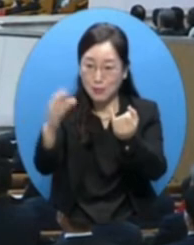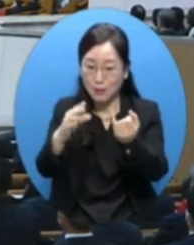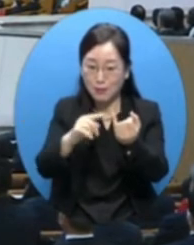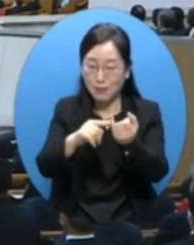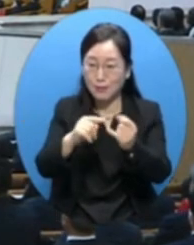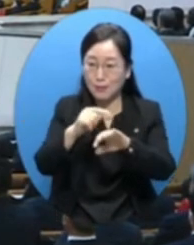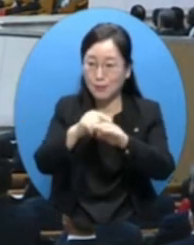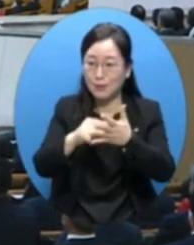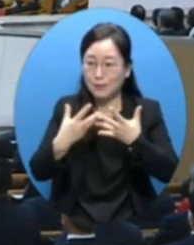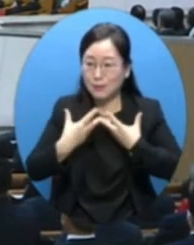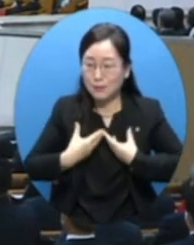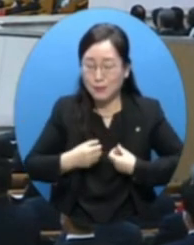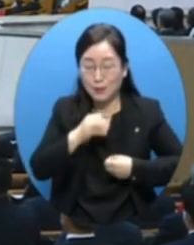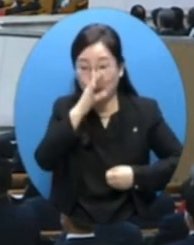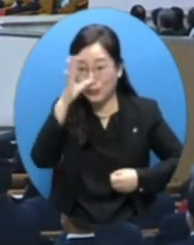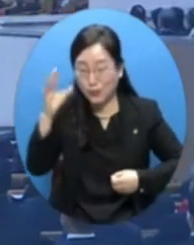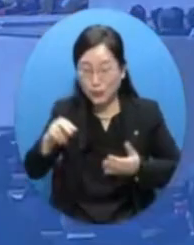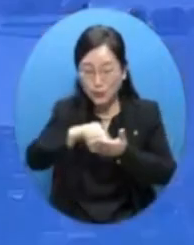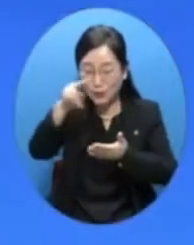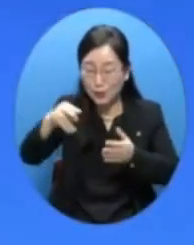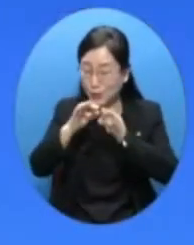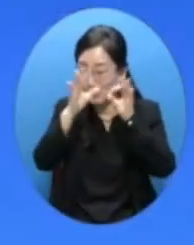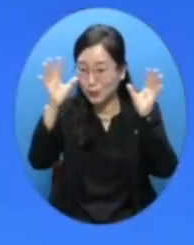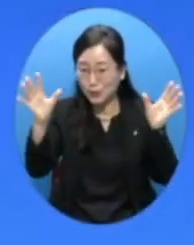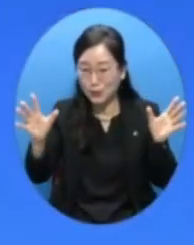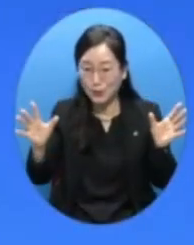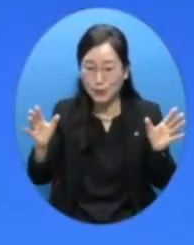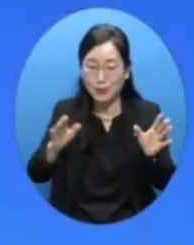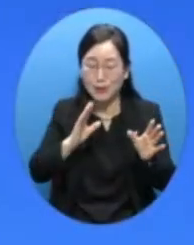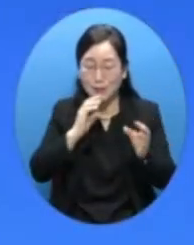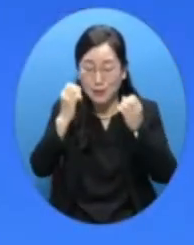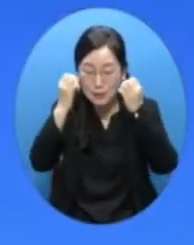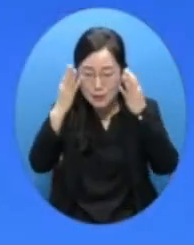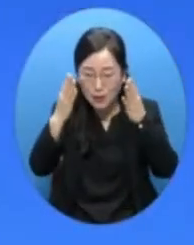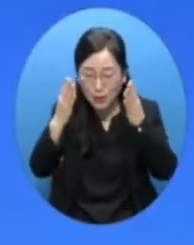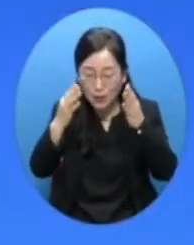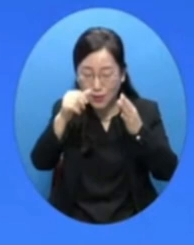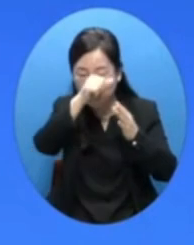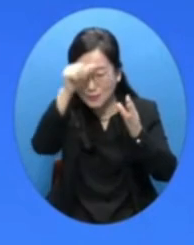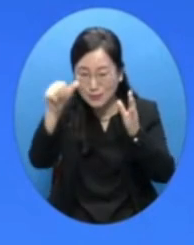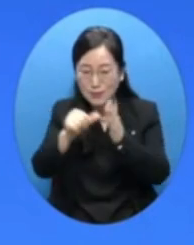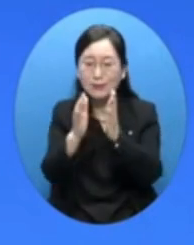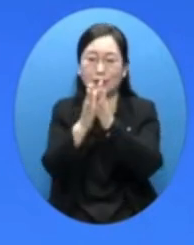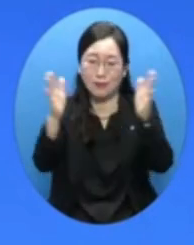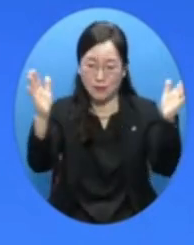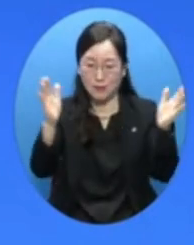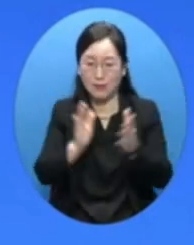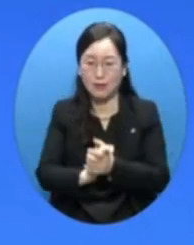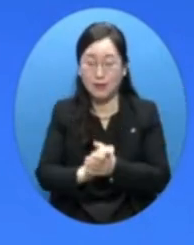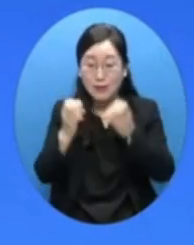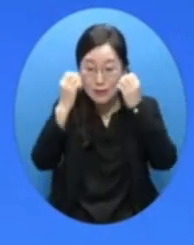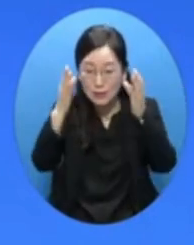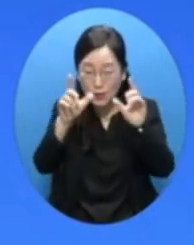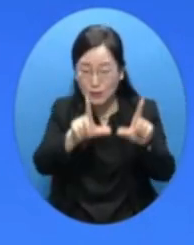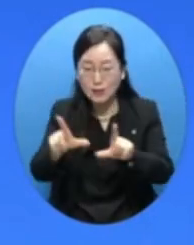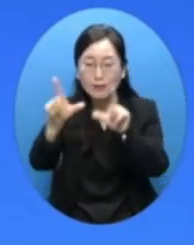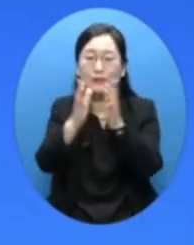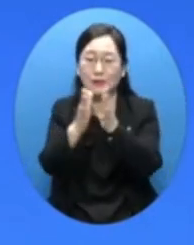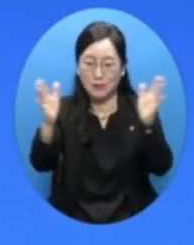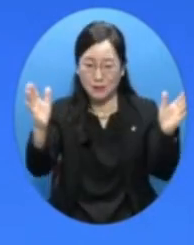끝났습니다. 방황은 끝났습니다. 하늘으로 그의 삶의 새 인생이 시작되었습니다. 새로운 삶이